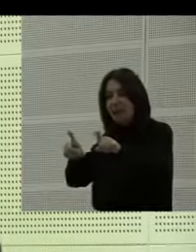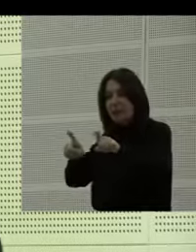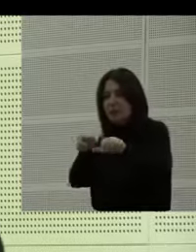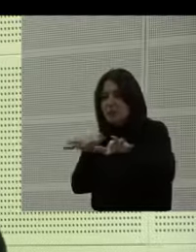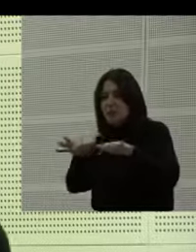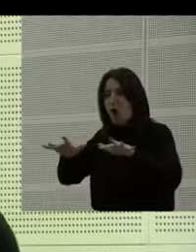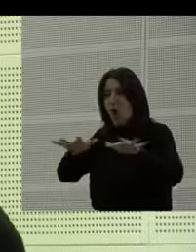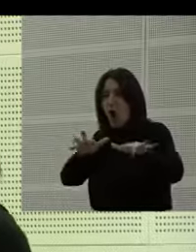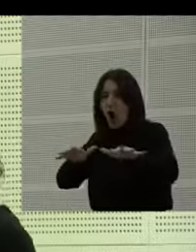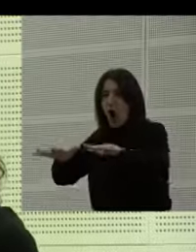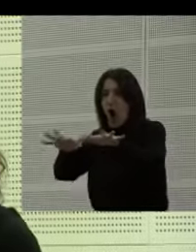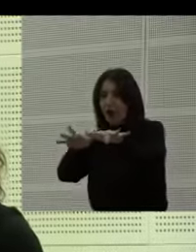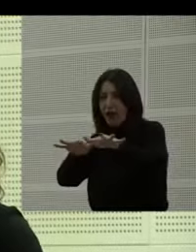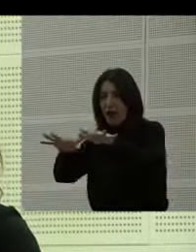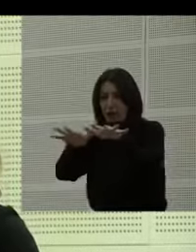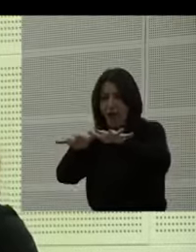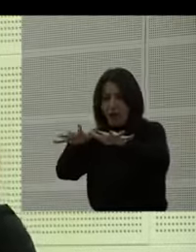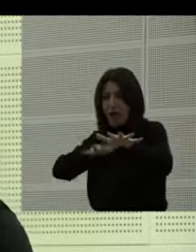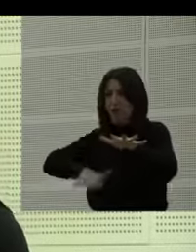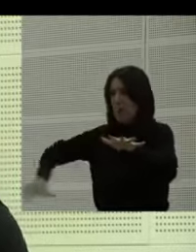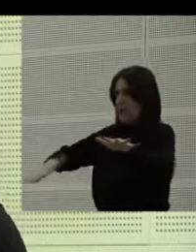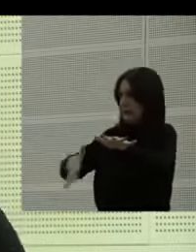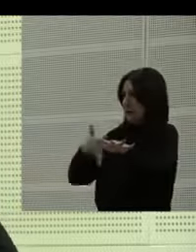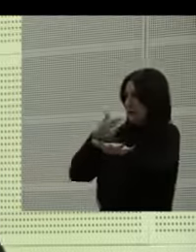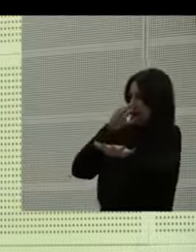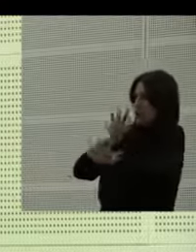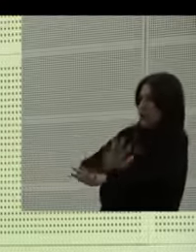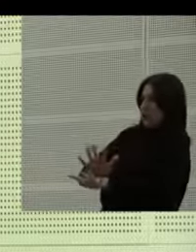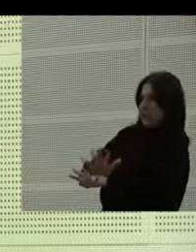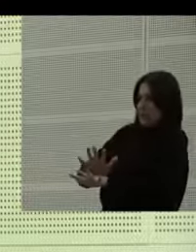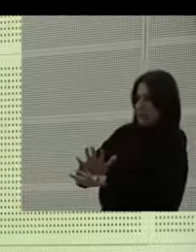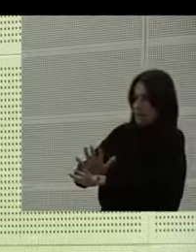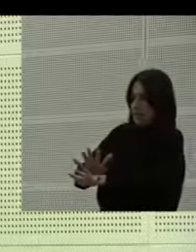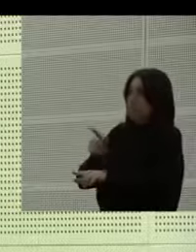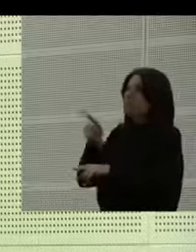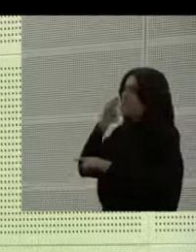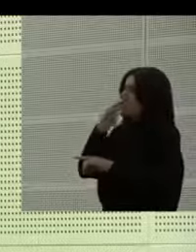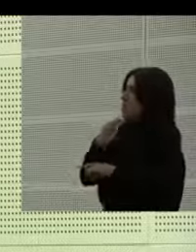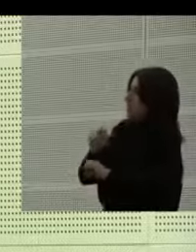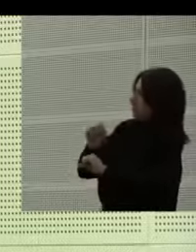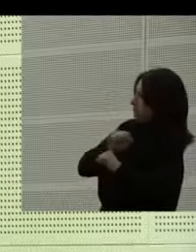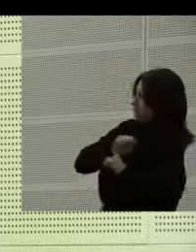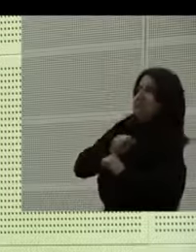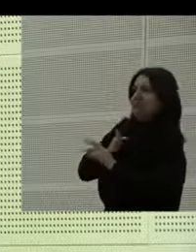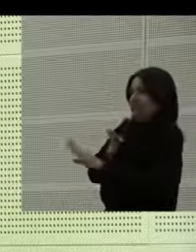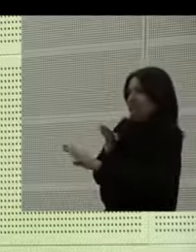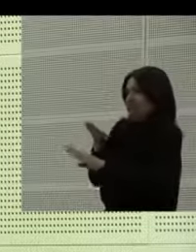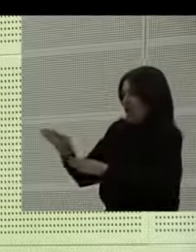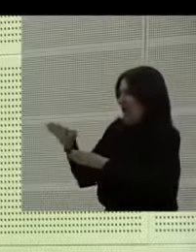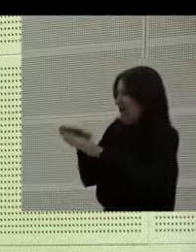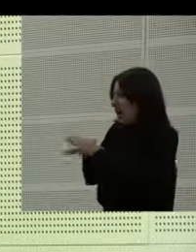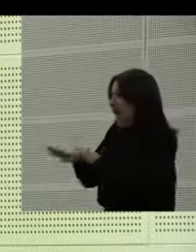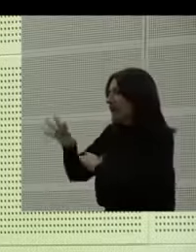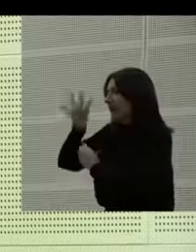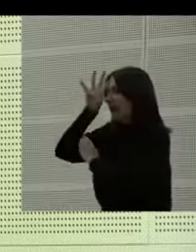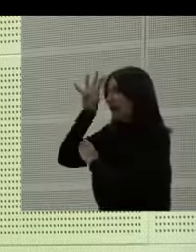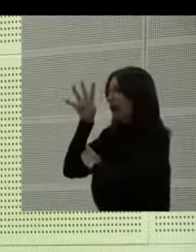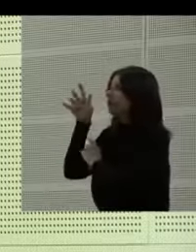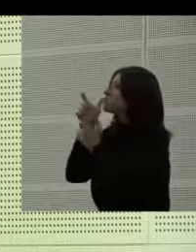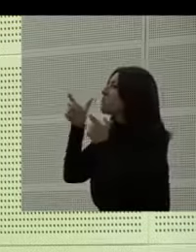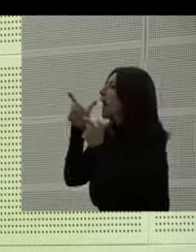muovevano vertebra per vertebra. Entra in questo regno di questa strega, si rivolge alla strega